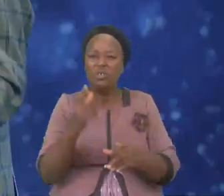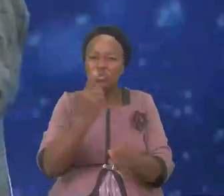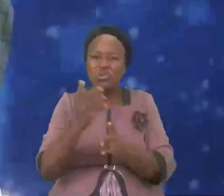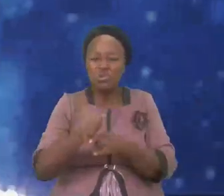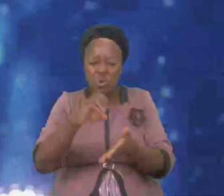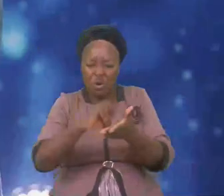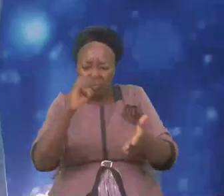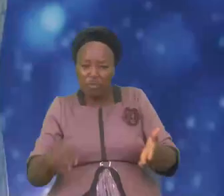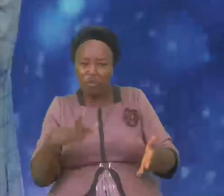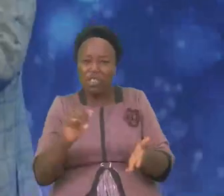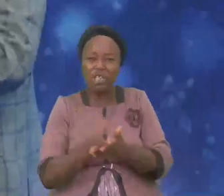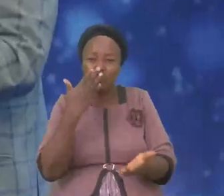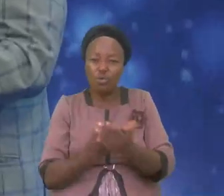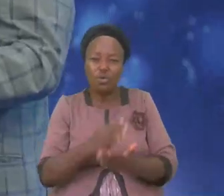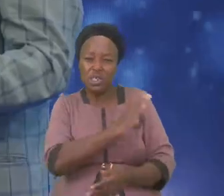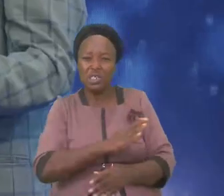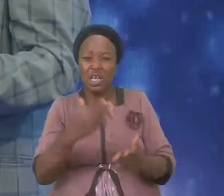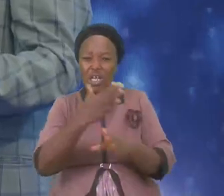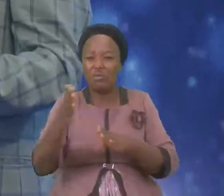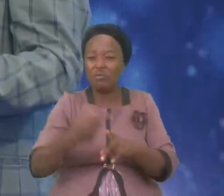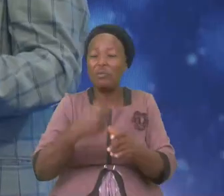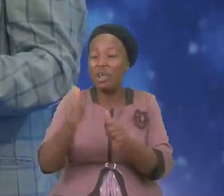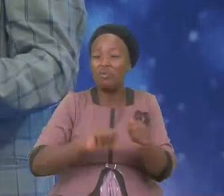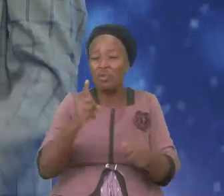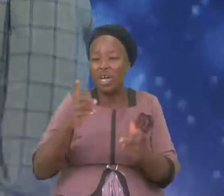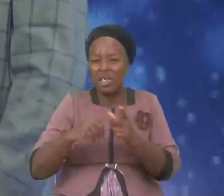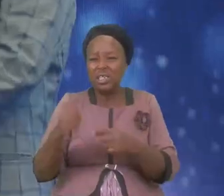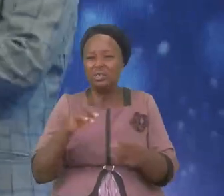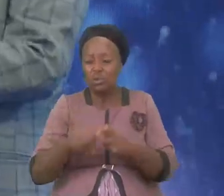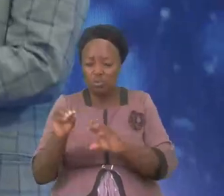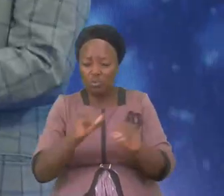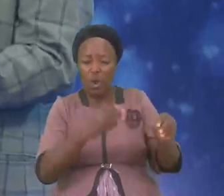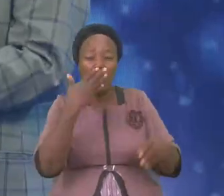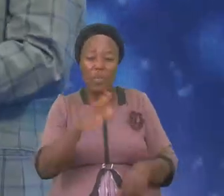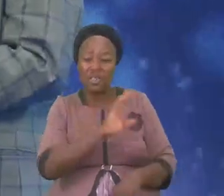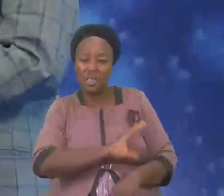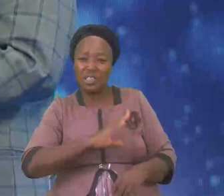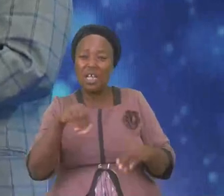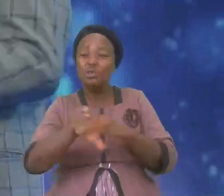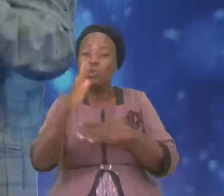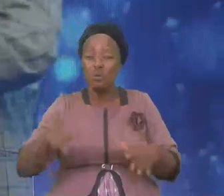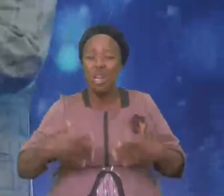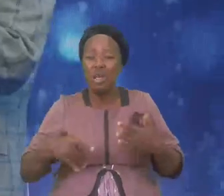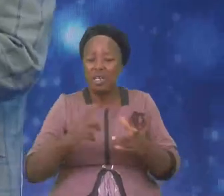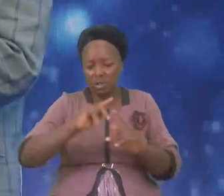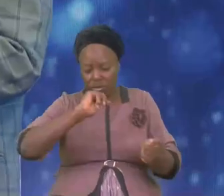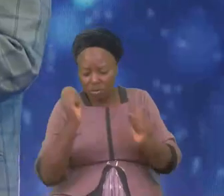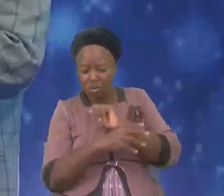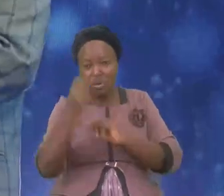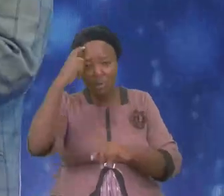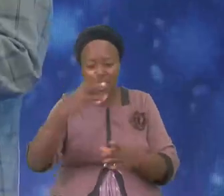veut laver le cerveau de tous les citoyens du monde. Il veut laver l'esprit, changer,